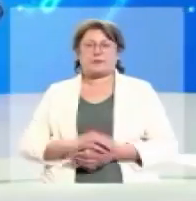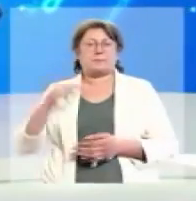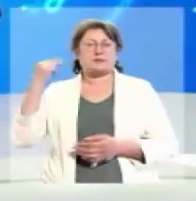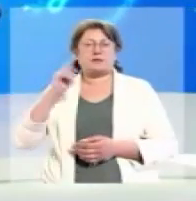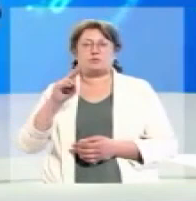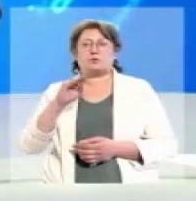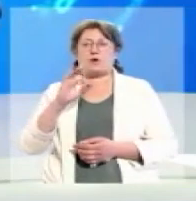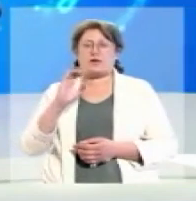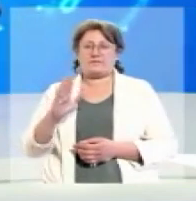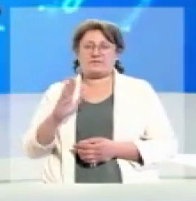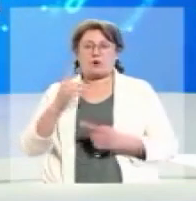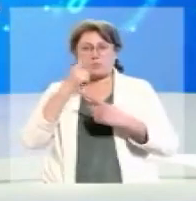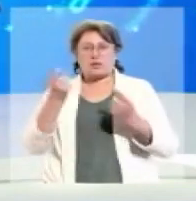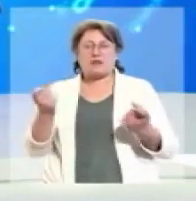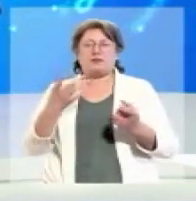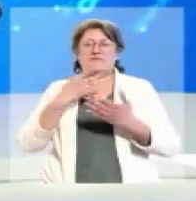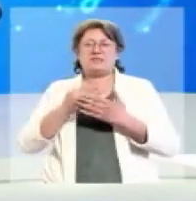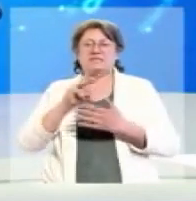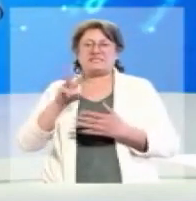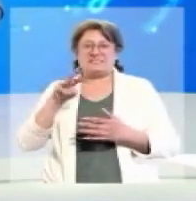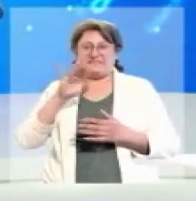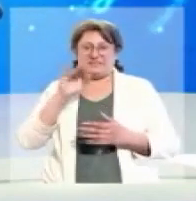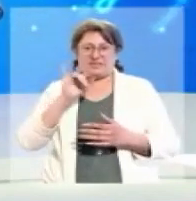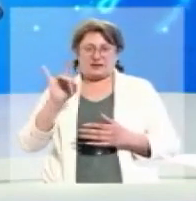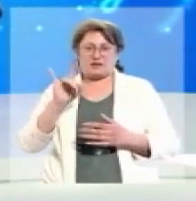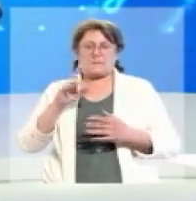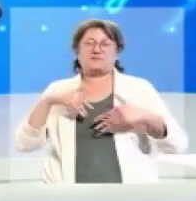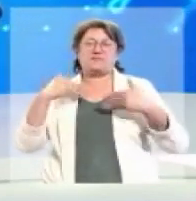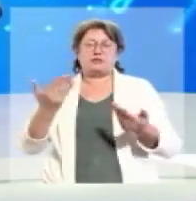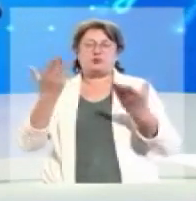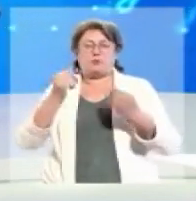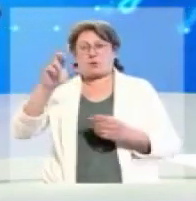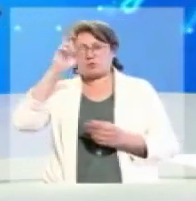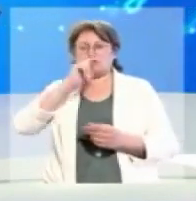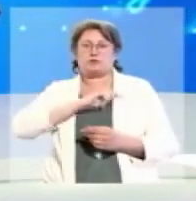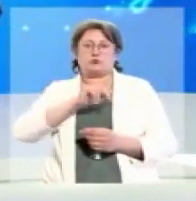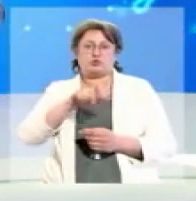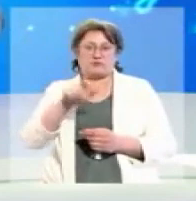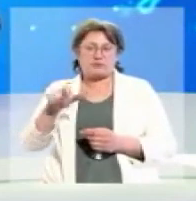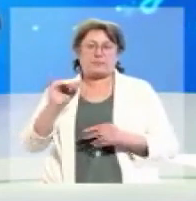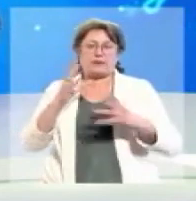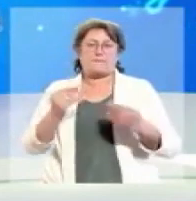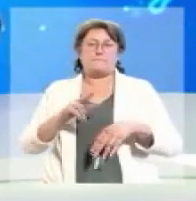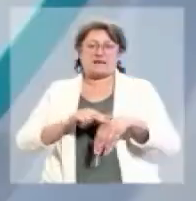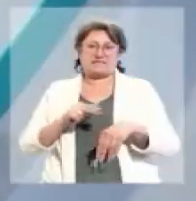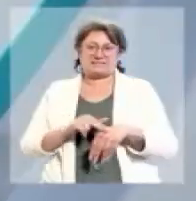Президент Касым-Жомарт Токаев опубликовал на своей странице в Твиттер поздравления с Днем государственного служащего и Днем